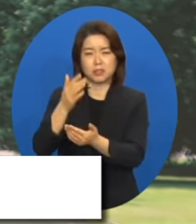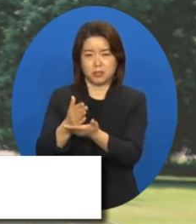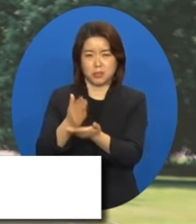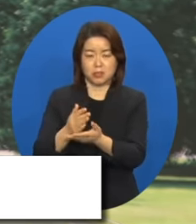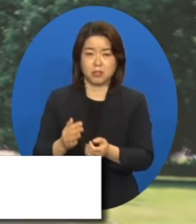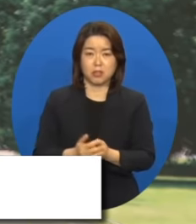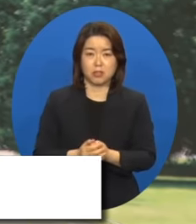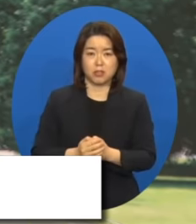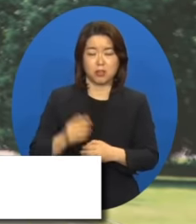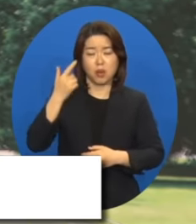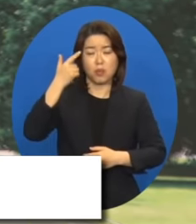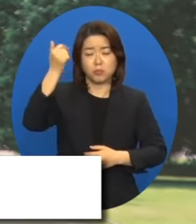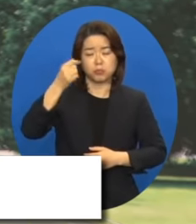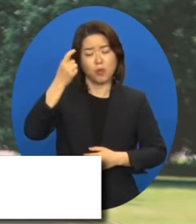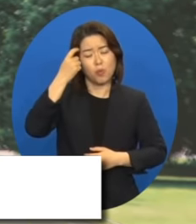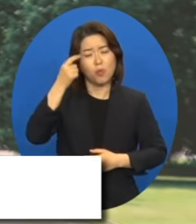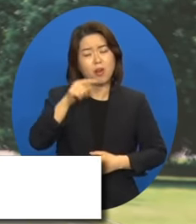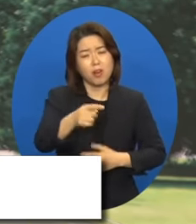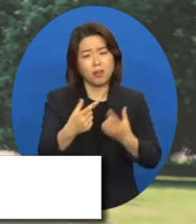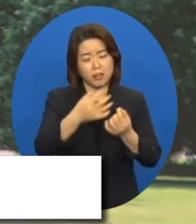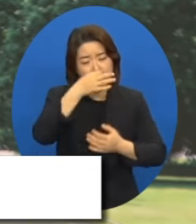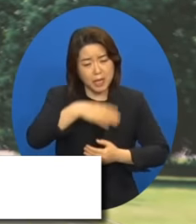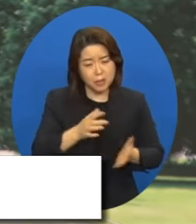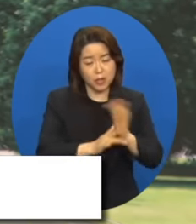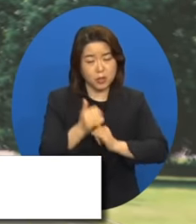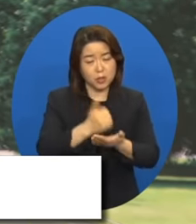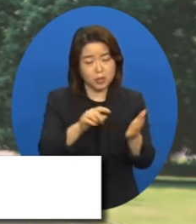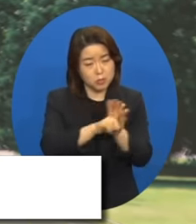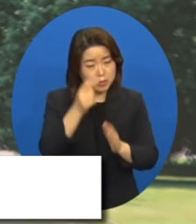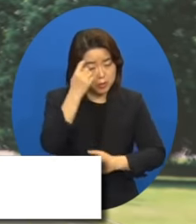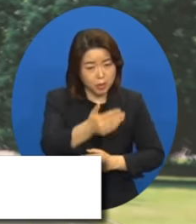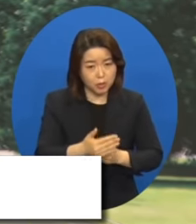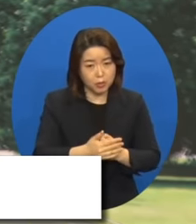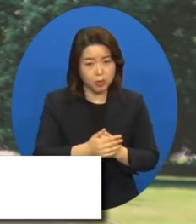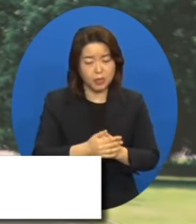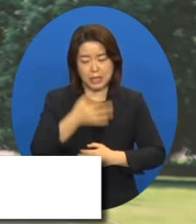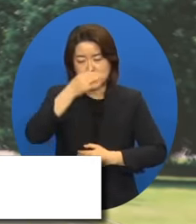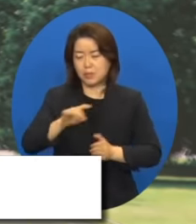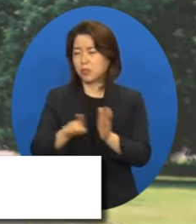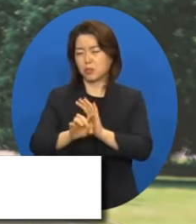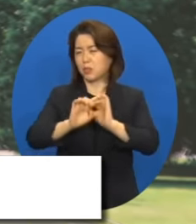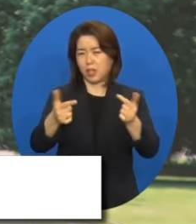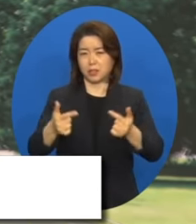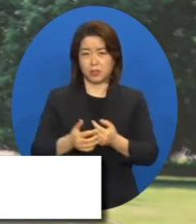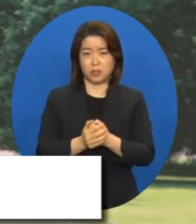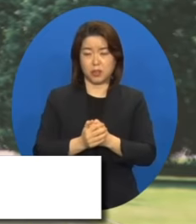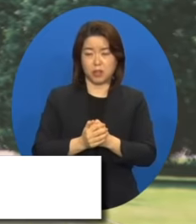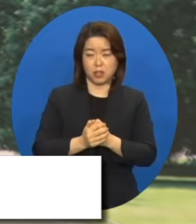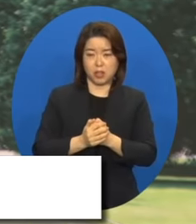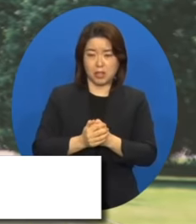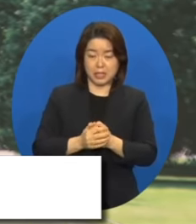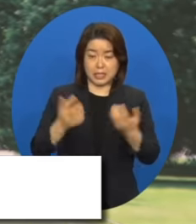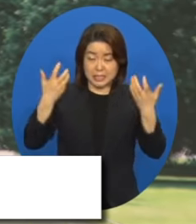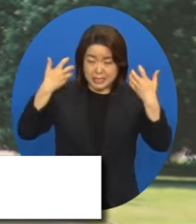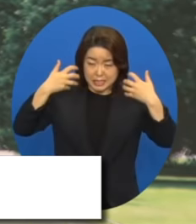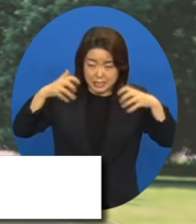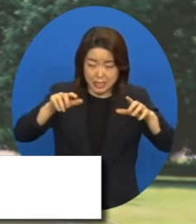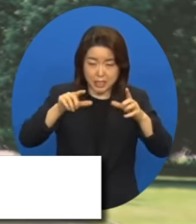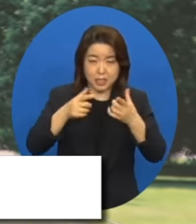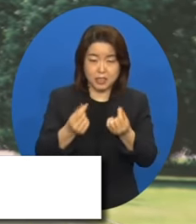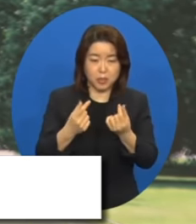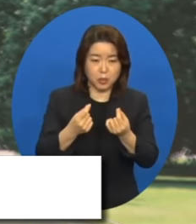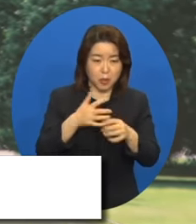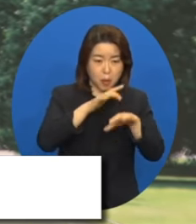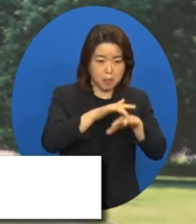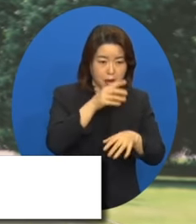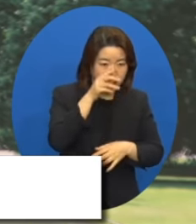아니 목사님은 왜 그렇게 힘들게 예수 믿으세요? 힘들게 예수를 믿는 게 아닙니다. 우는 사자처럼 마귀가 돌아다니고